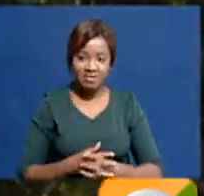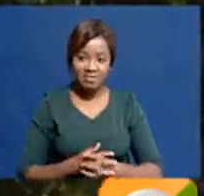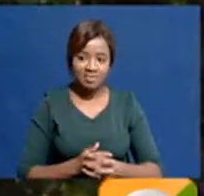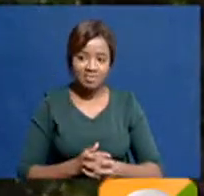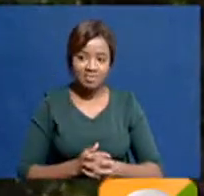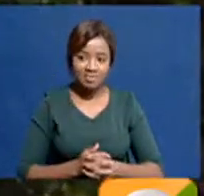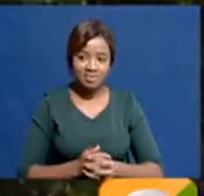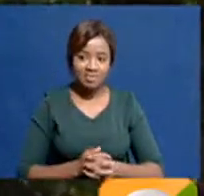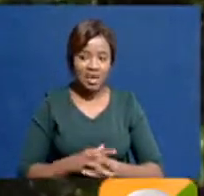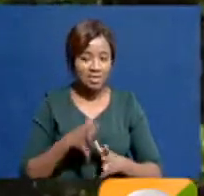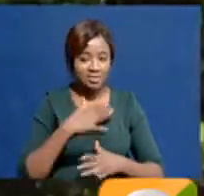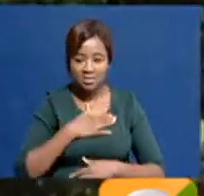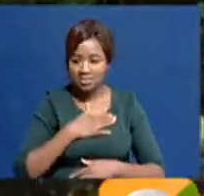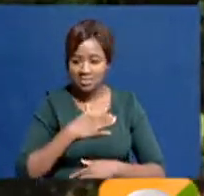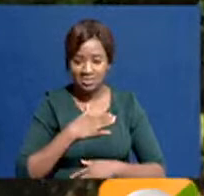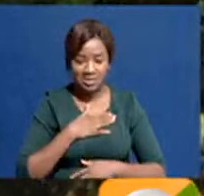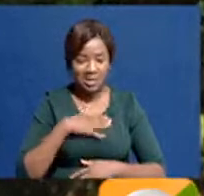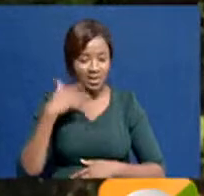yangu. Sasa halo.